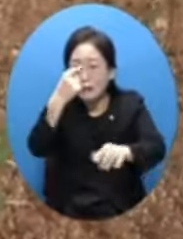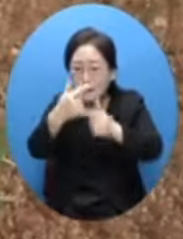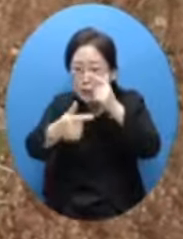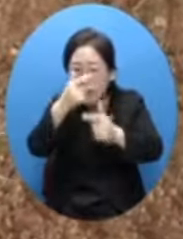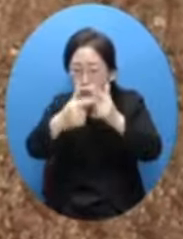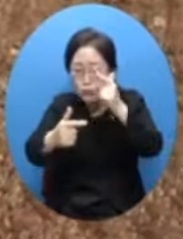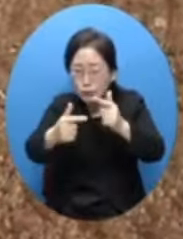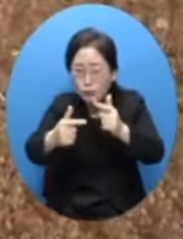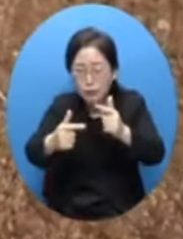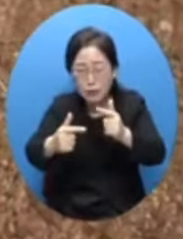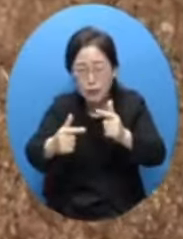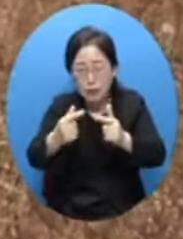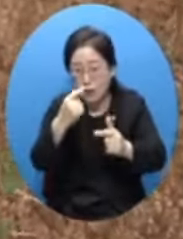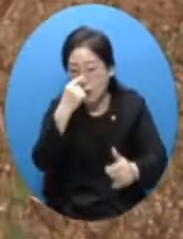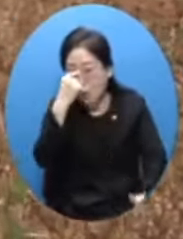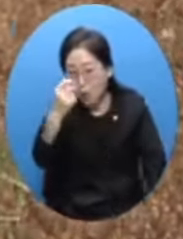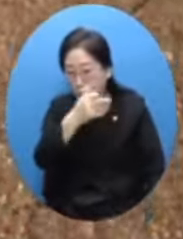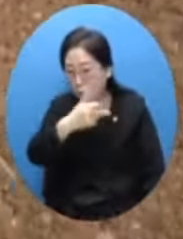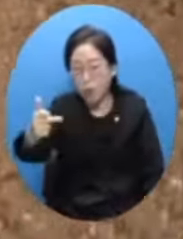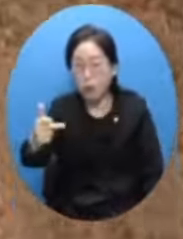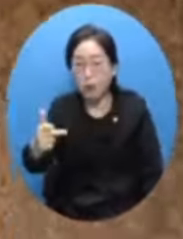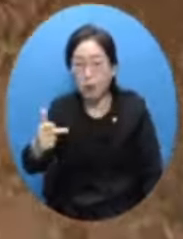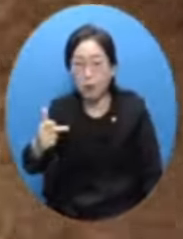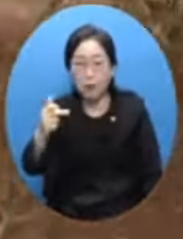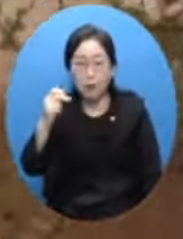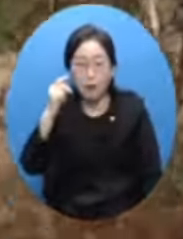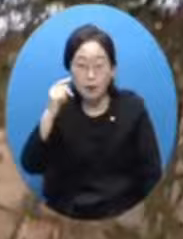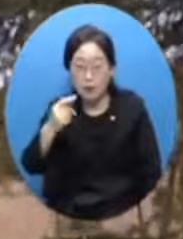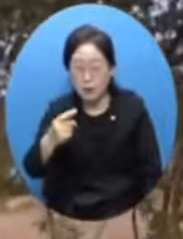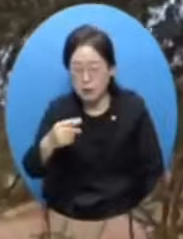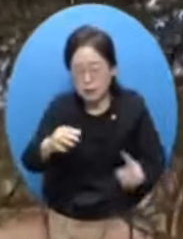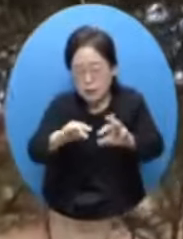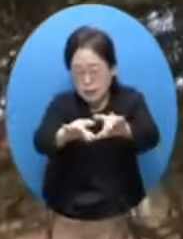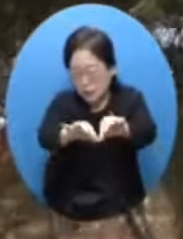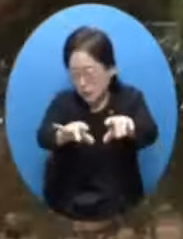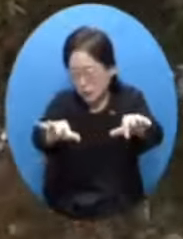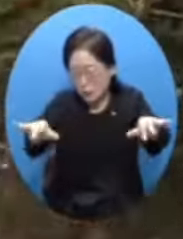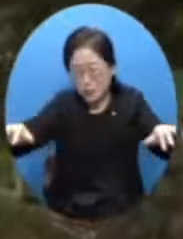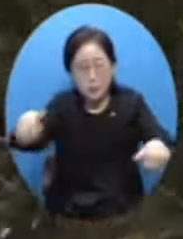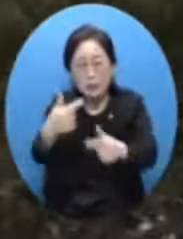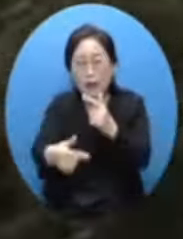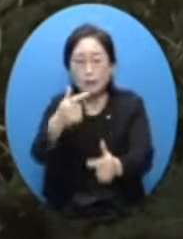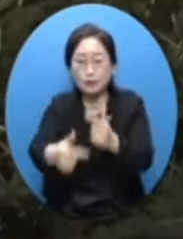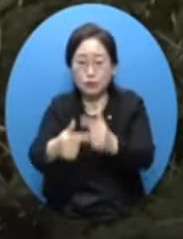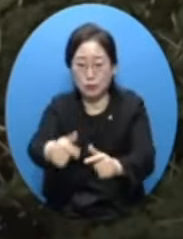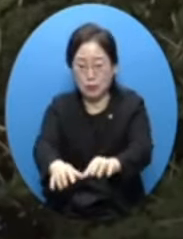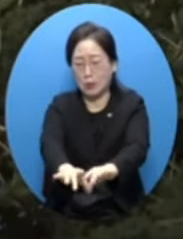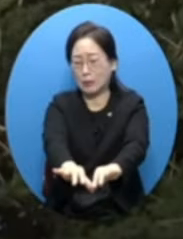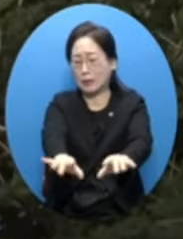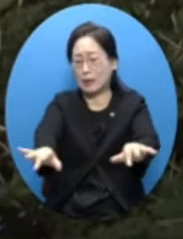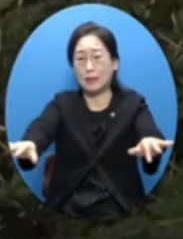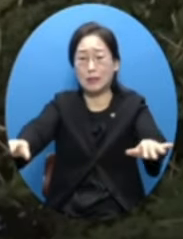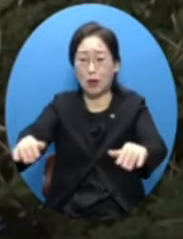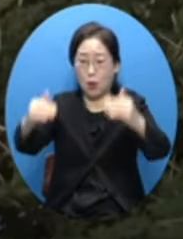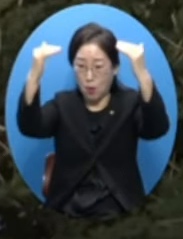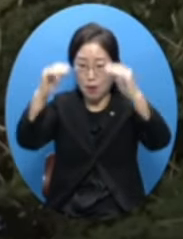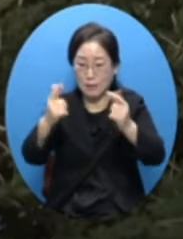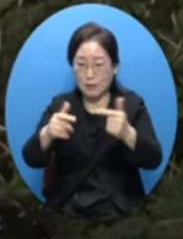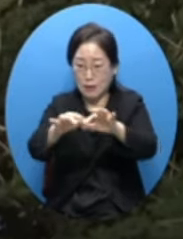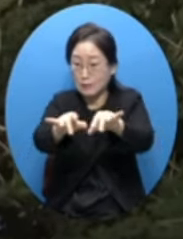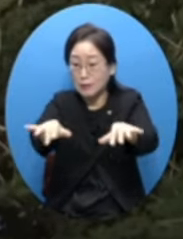긴지 저런 가시를 덤빈 덤불만 있는 그곳에 저 척박한 환경에 이면심